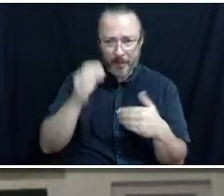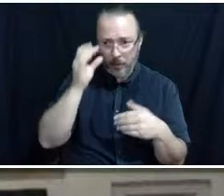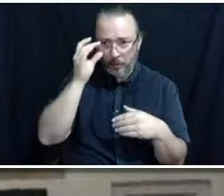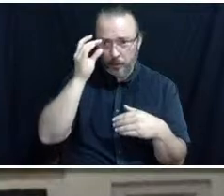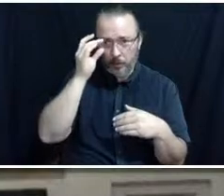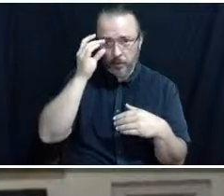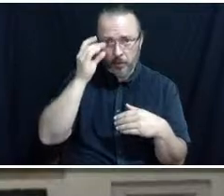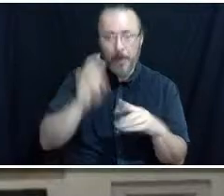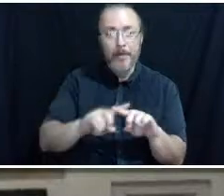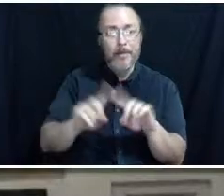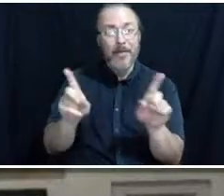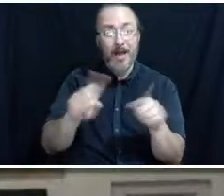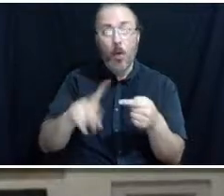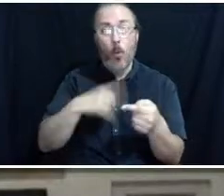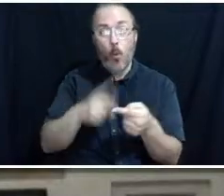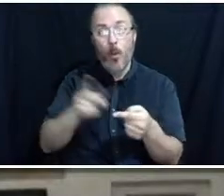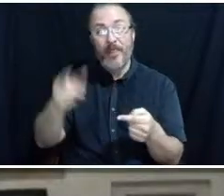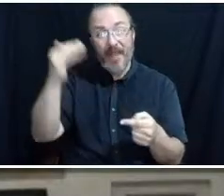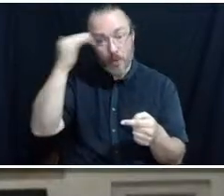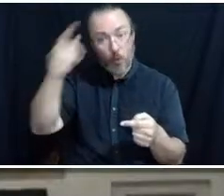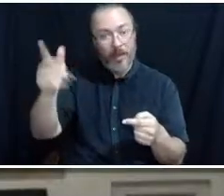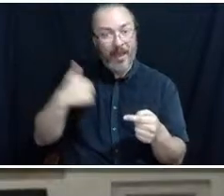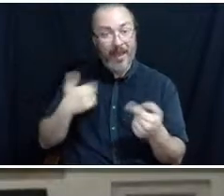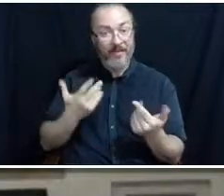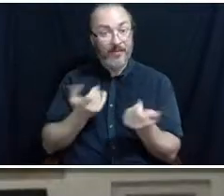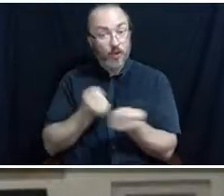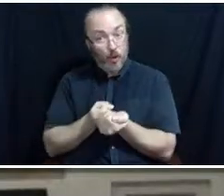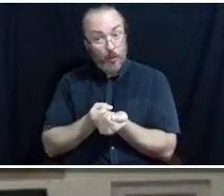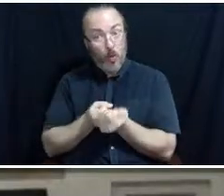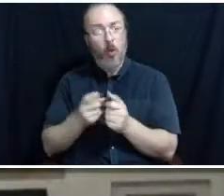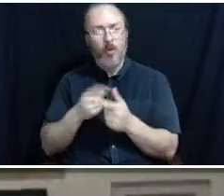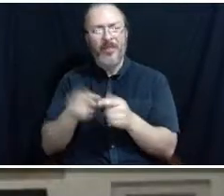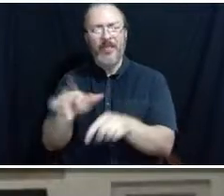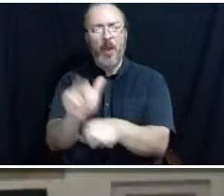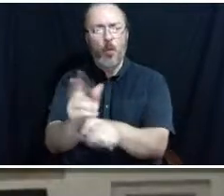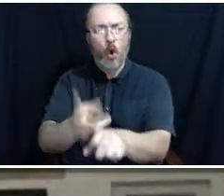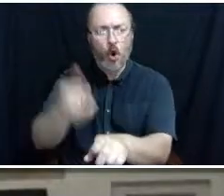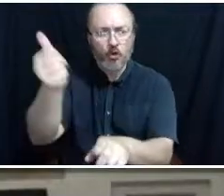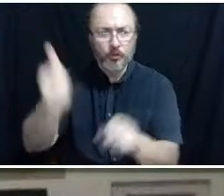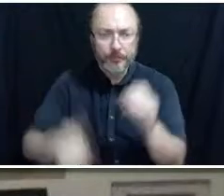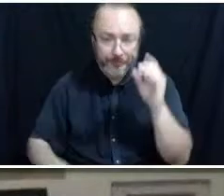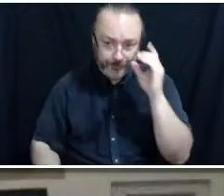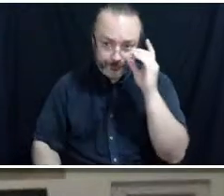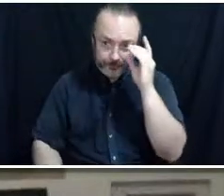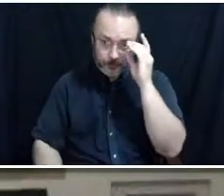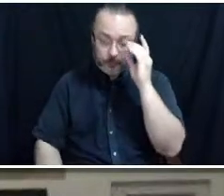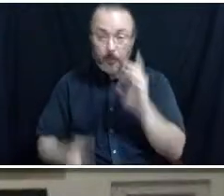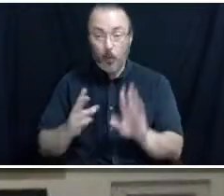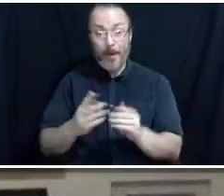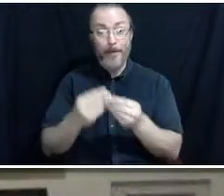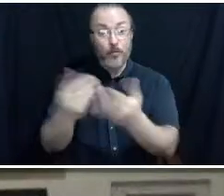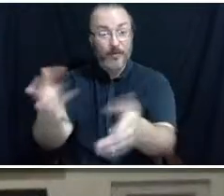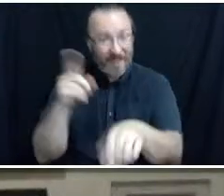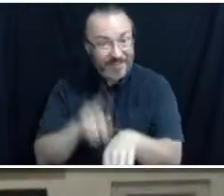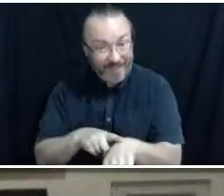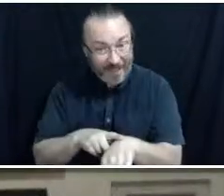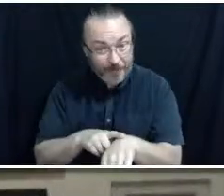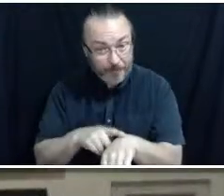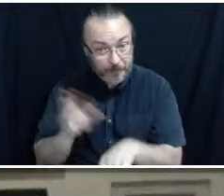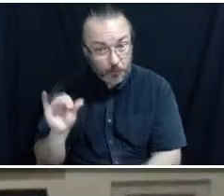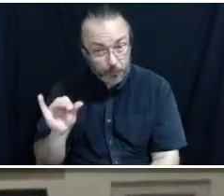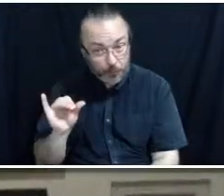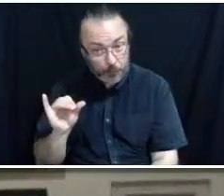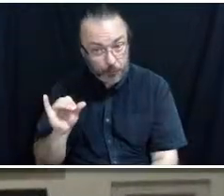de l'éducation nationale, mais lorsque les enseignants savent qu'ils sont soutenus, ils vont donner le meilleur d'eux-mêmes. Il faut donner du temps aux enseignants,